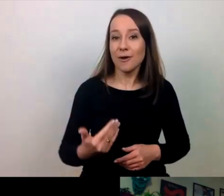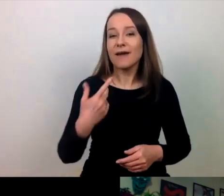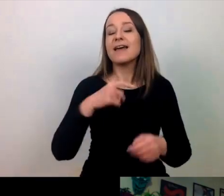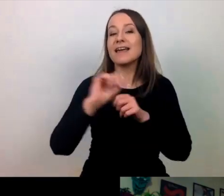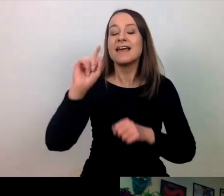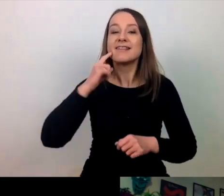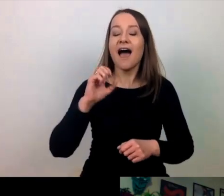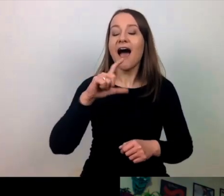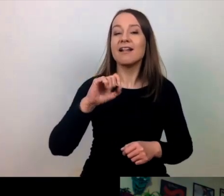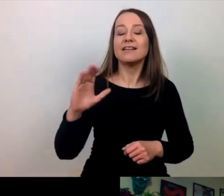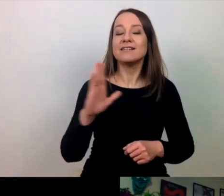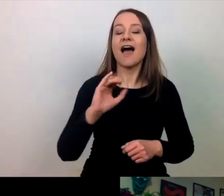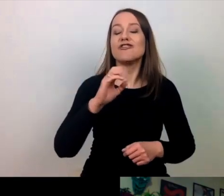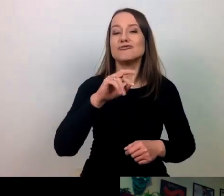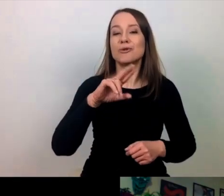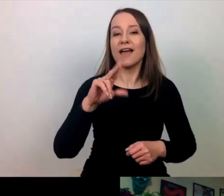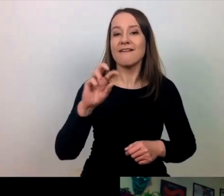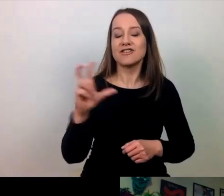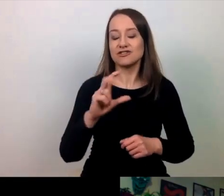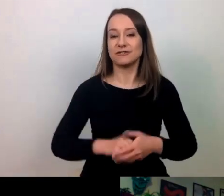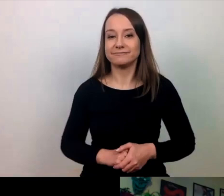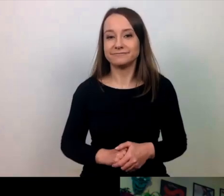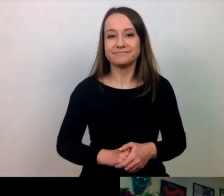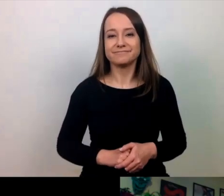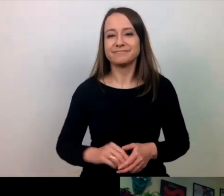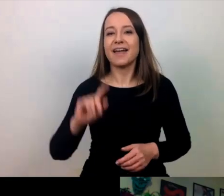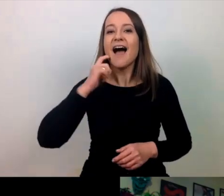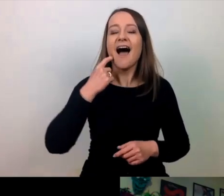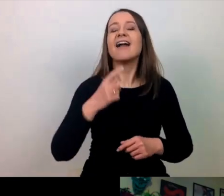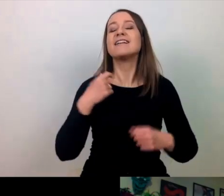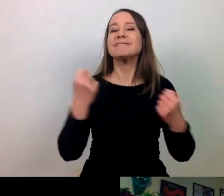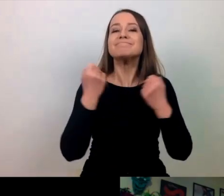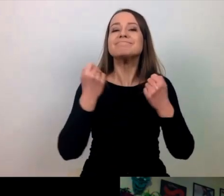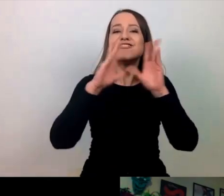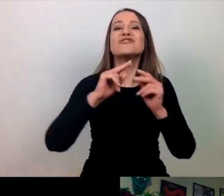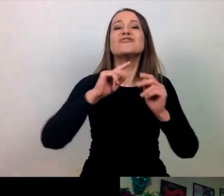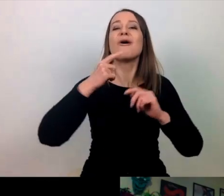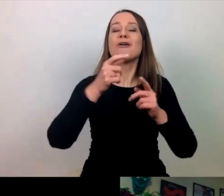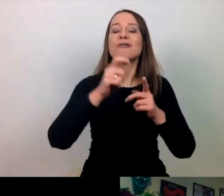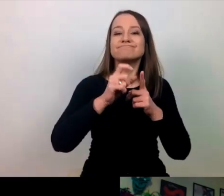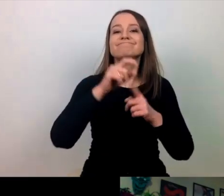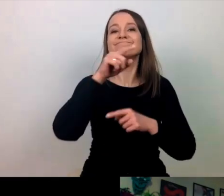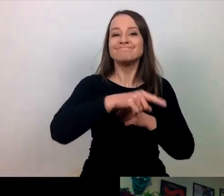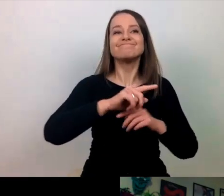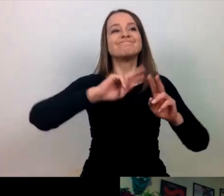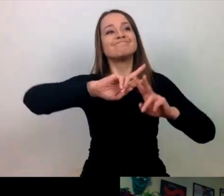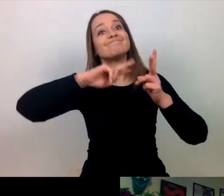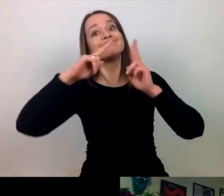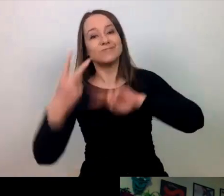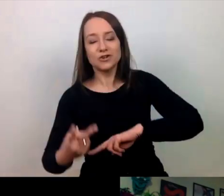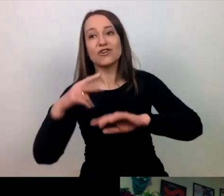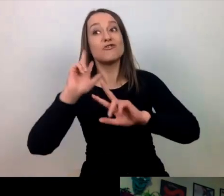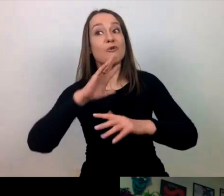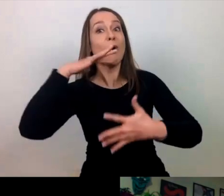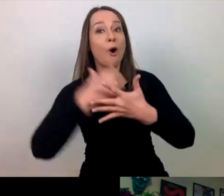Alicja Szurkiewicz. Alicja przetłumaczy każde jedno słowo tak, żeby wszyscy z Państwa, którzy korzystają z polskiego języka migowego, żebyście po prostu wszyscy